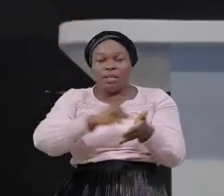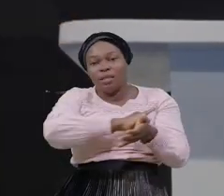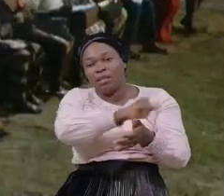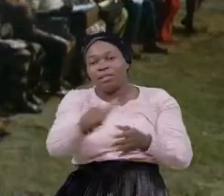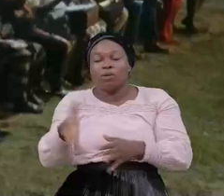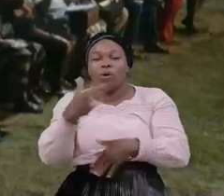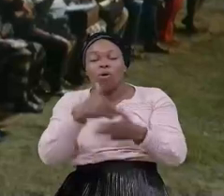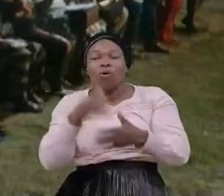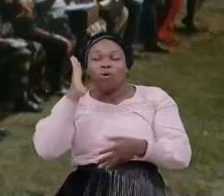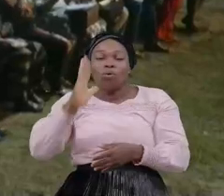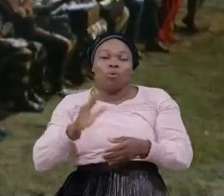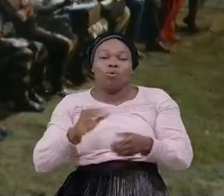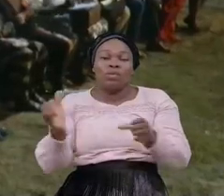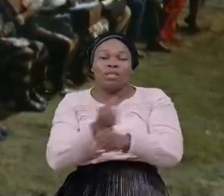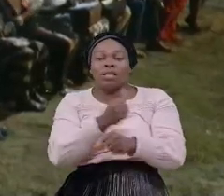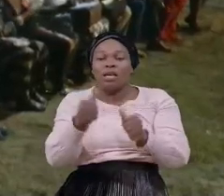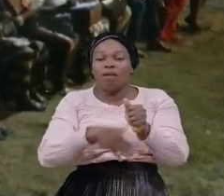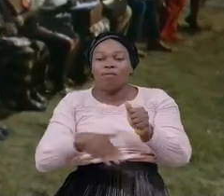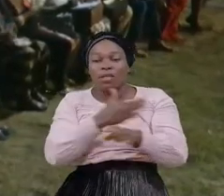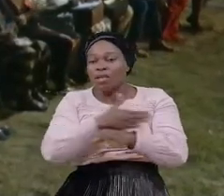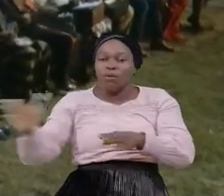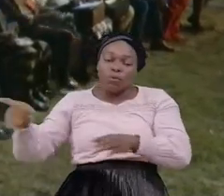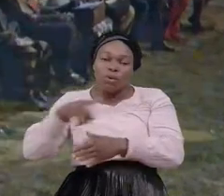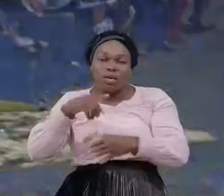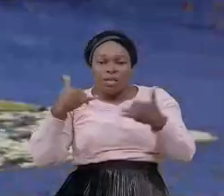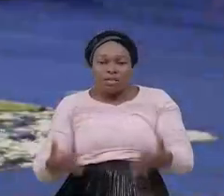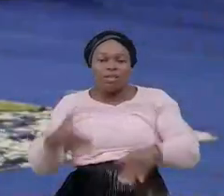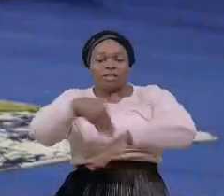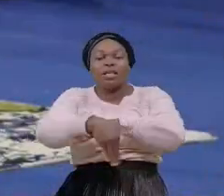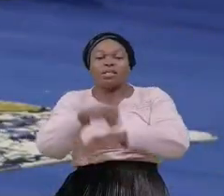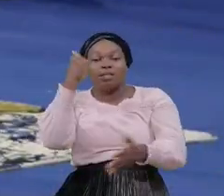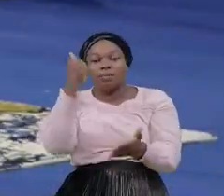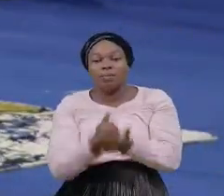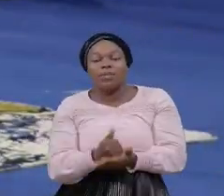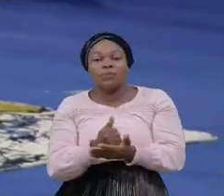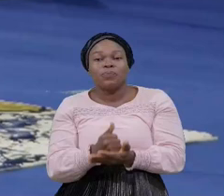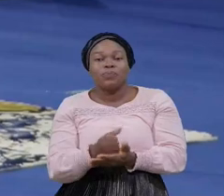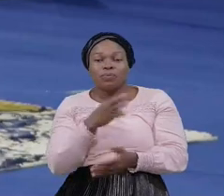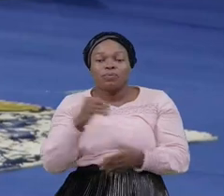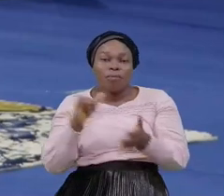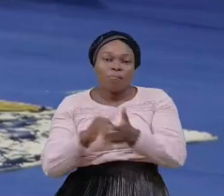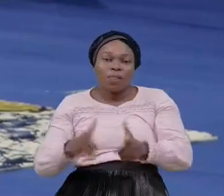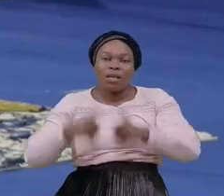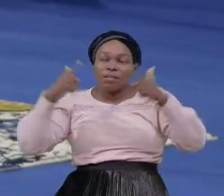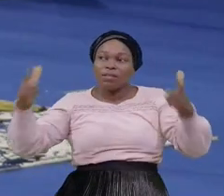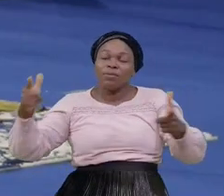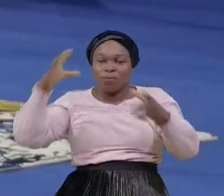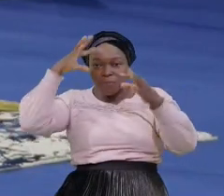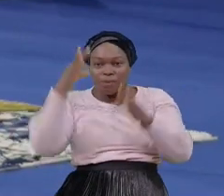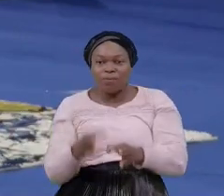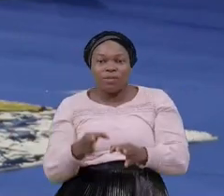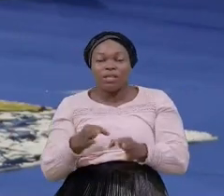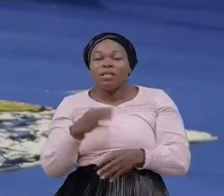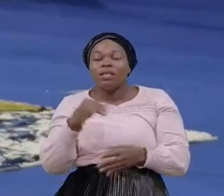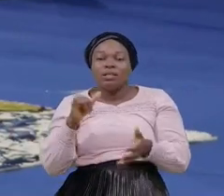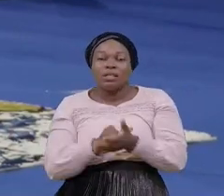puissance suprême plus grande que tout va les balayer tout ce soir. Nous sommes venus avec la grande foi. Alors, il